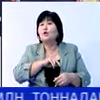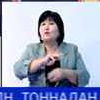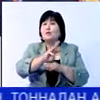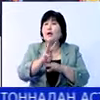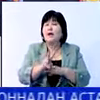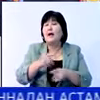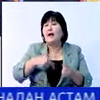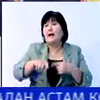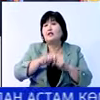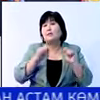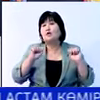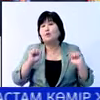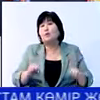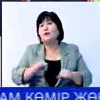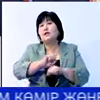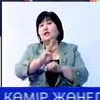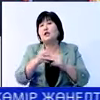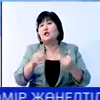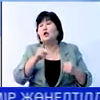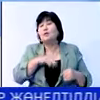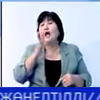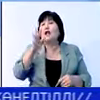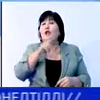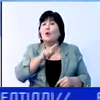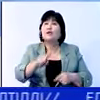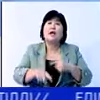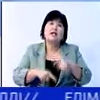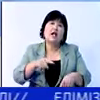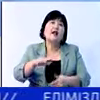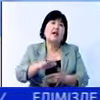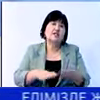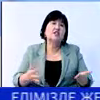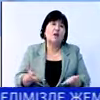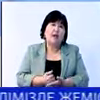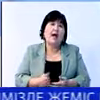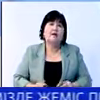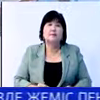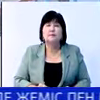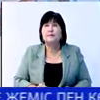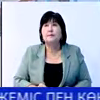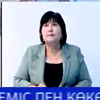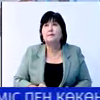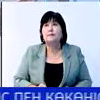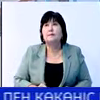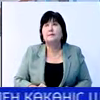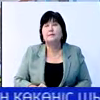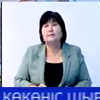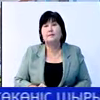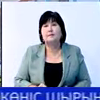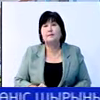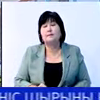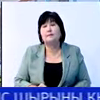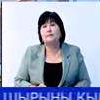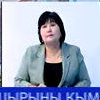қамтып, кәсіп ашуына мүмкіндік жасау жұмыстары алдағы уақытта да жалғасын таппақ. Әкімден Жолтаев, Алмат Меңдібаев, Қанат Махамбетов, Қызылорда